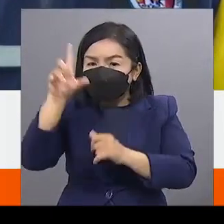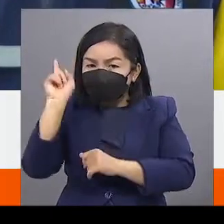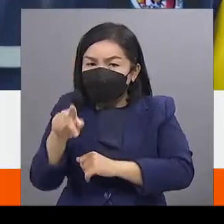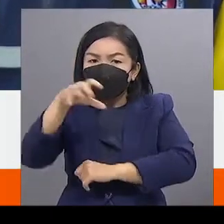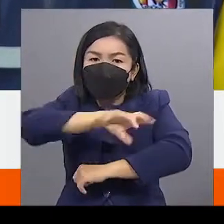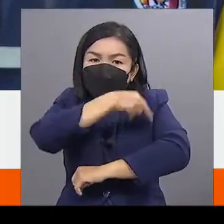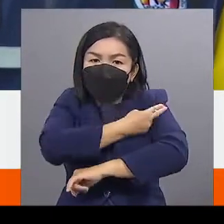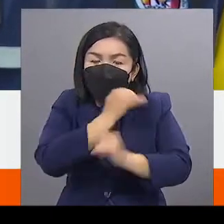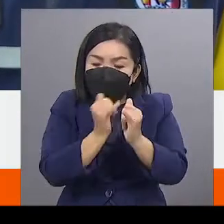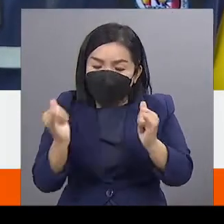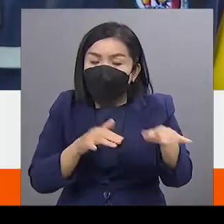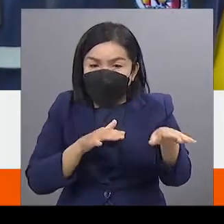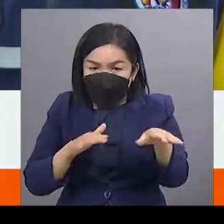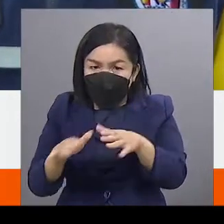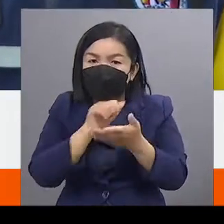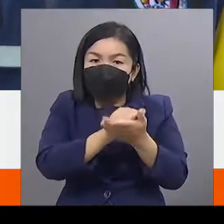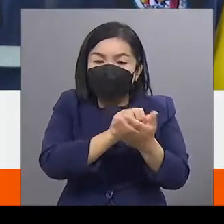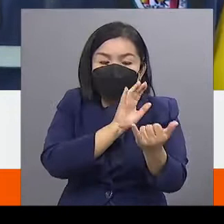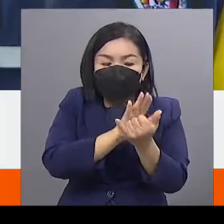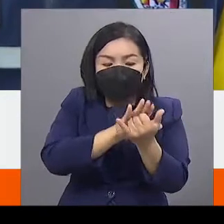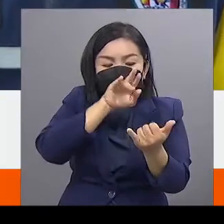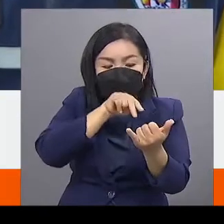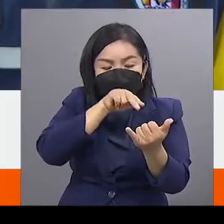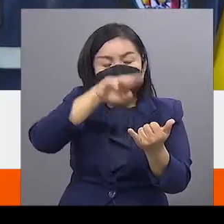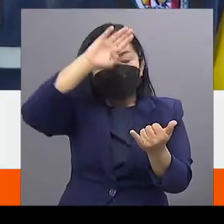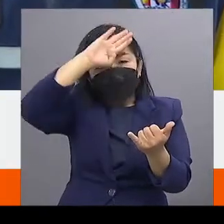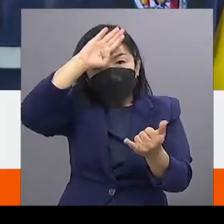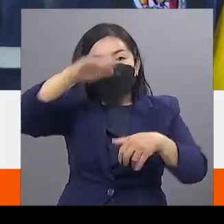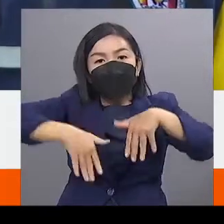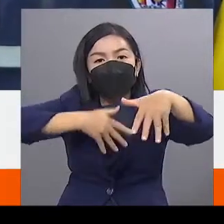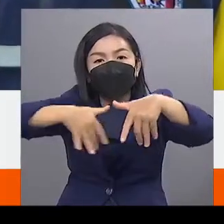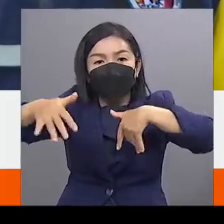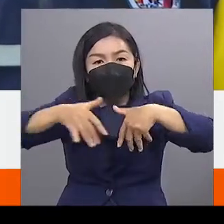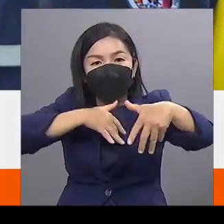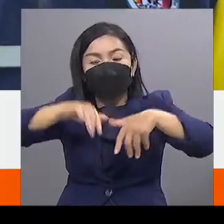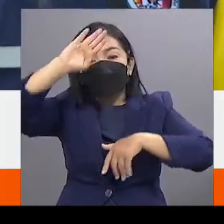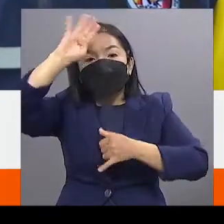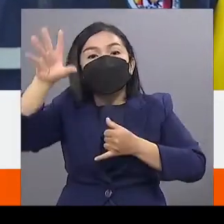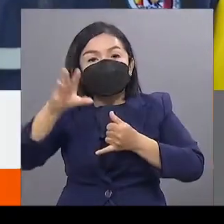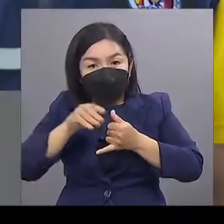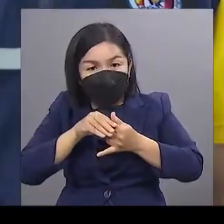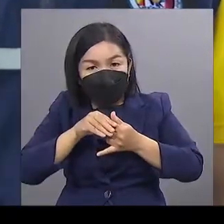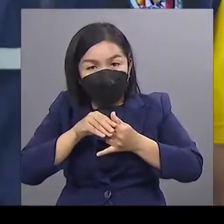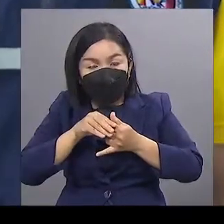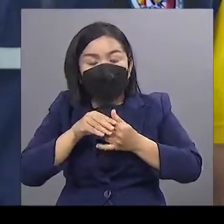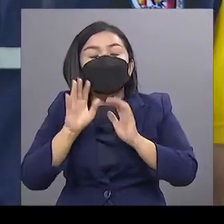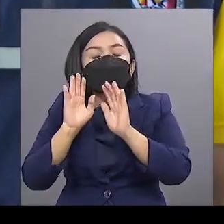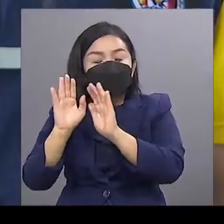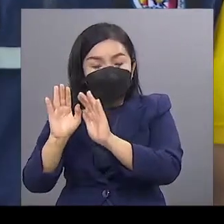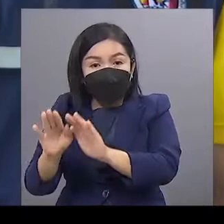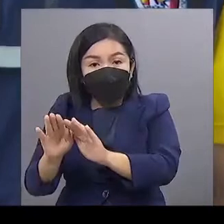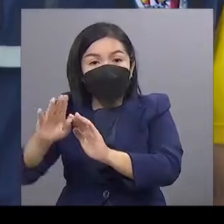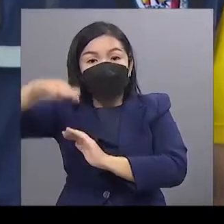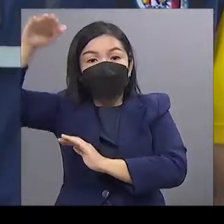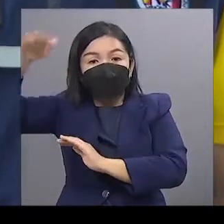ความพร้อมในเรื่องของการดูแลรักษาให้กับพี่น้องประชาชนที่ติดเชื้อก็คงต้องฝากไปยังพี่น้องประชาชนทั้ง